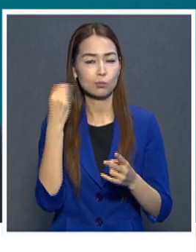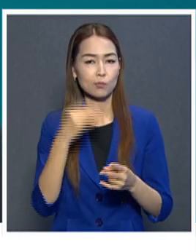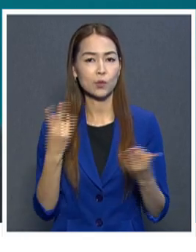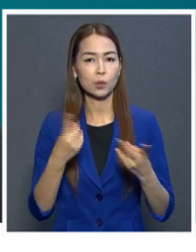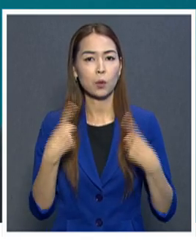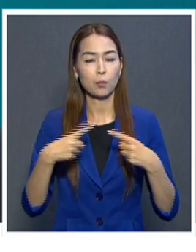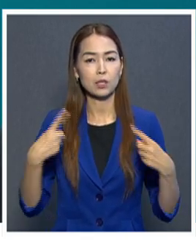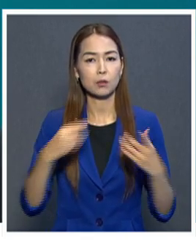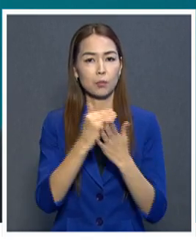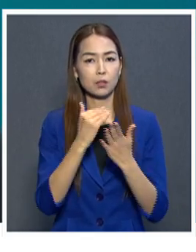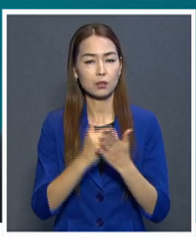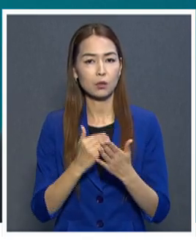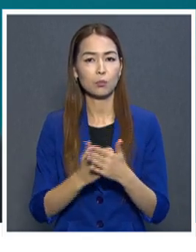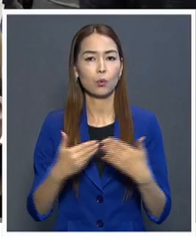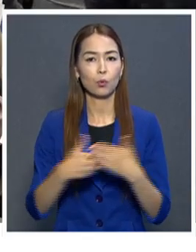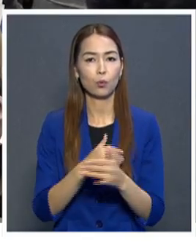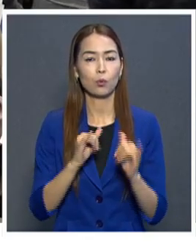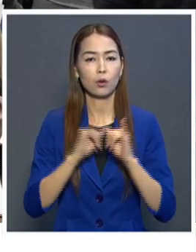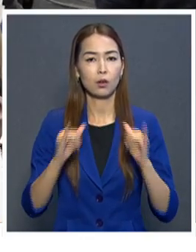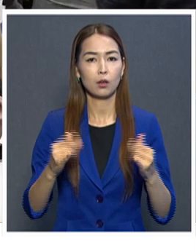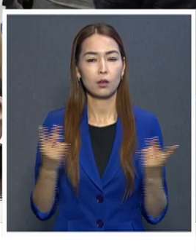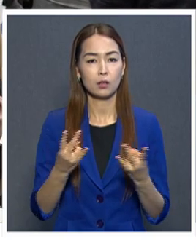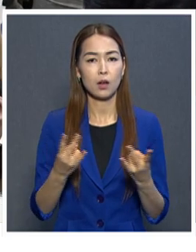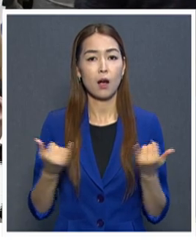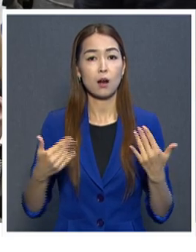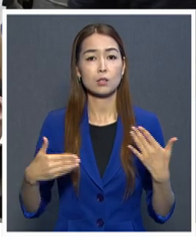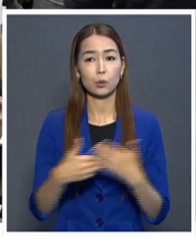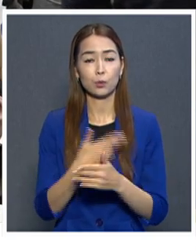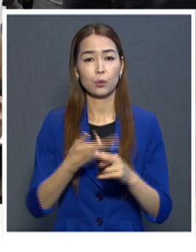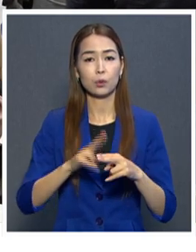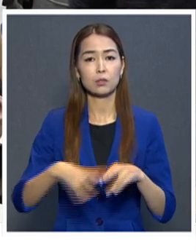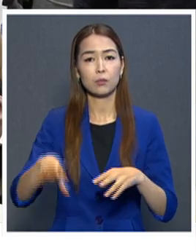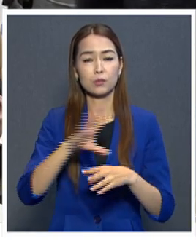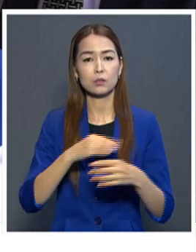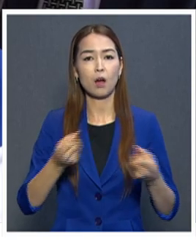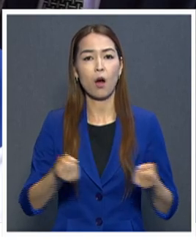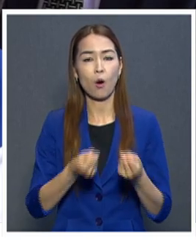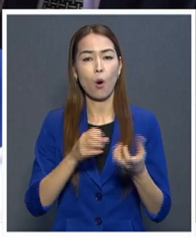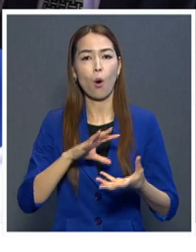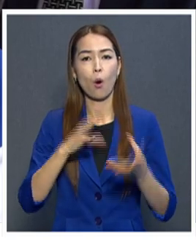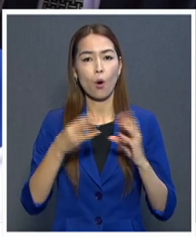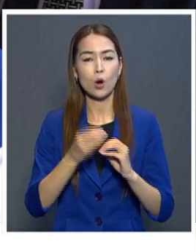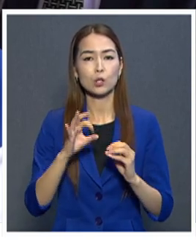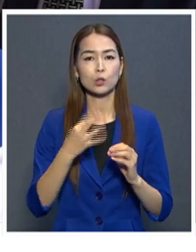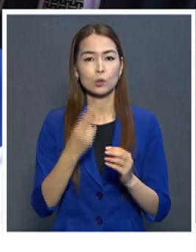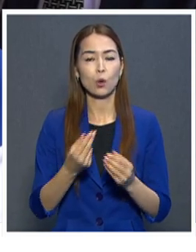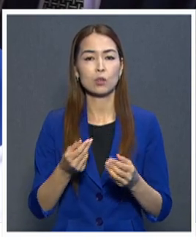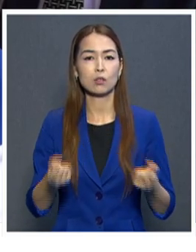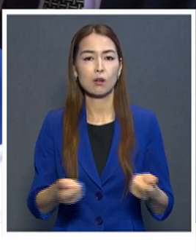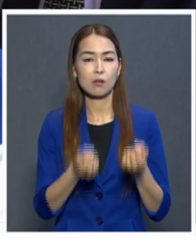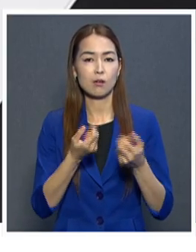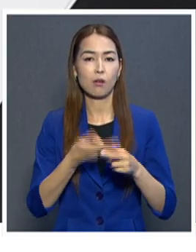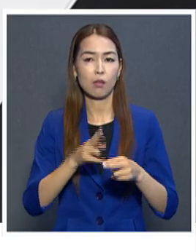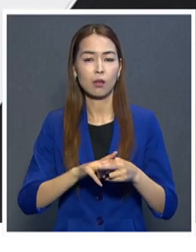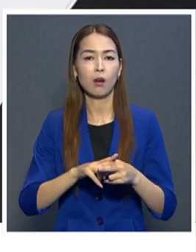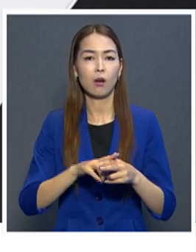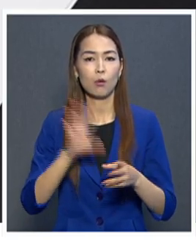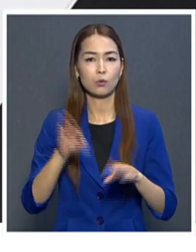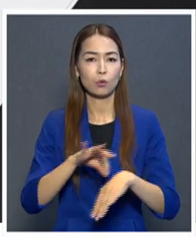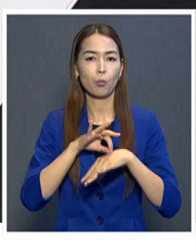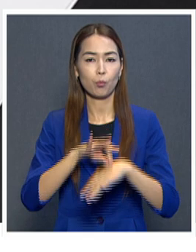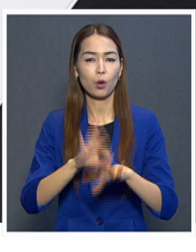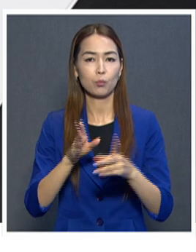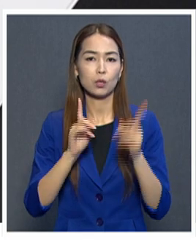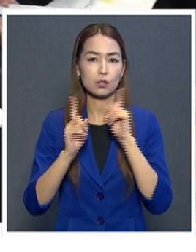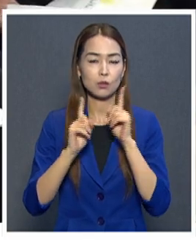салаларынан дамуына үлкен үлес қосады. Қазіргі таңда теріскейде партияның қоғамдық қабылдауын жетілдіру жұмыстары жүргізіліп жатыр. Кез келген өтініш аяқ